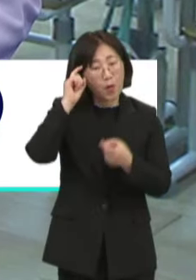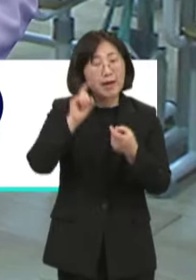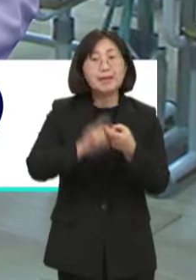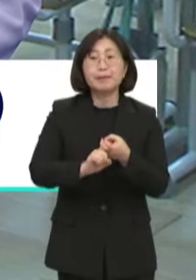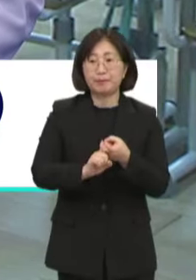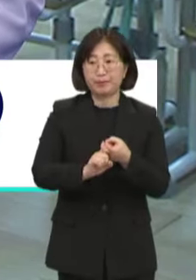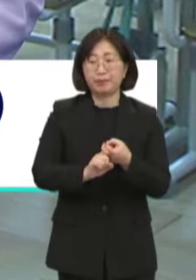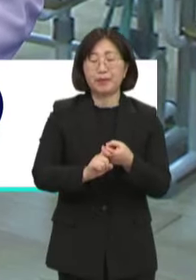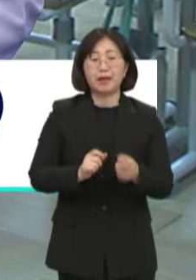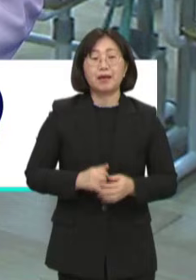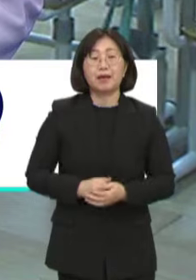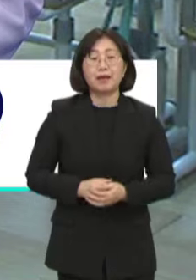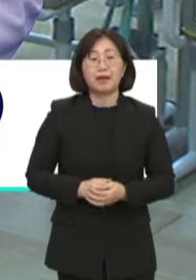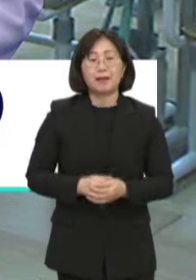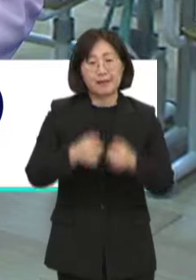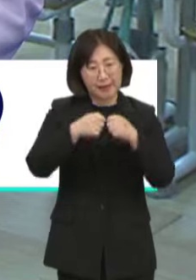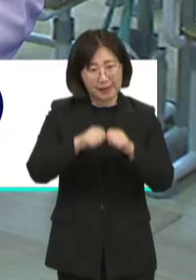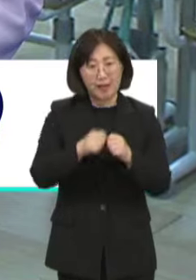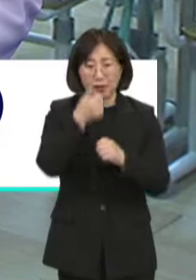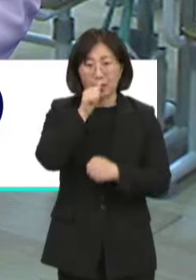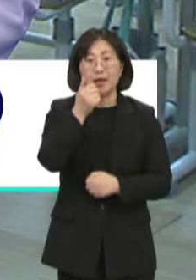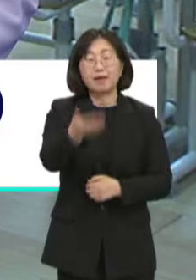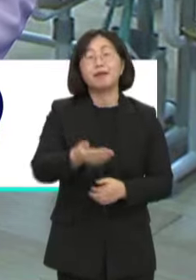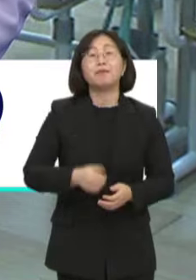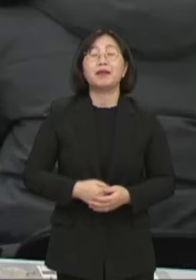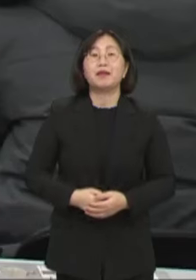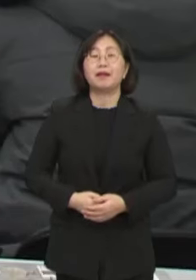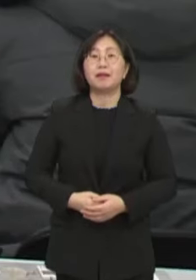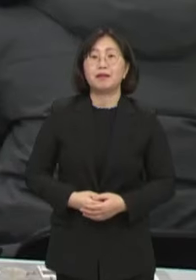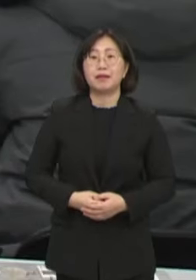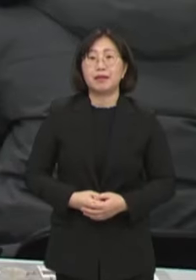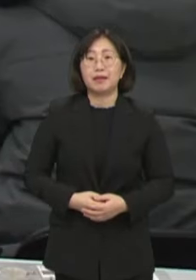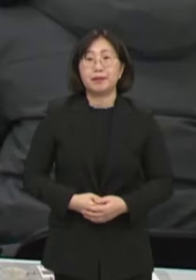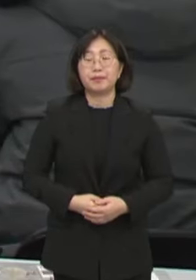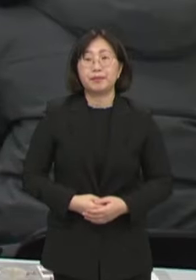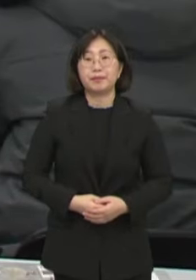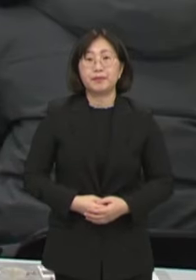있는데요. 김진석 기자가 자세히 소개합니다.